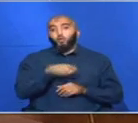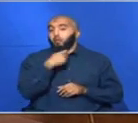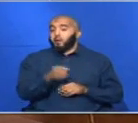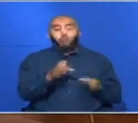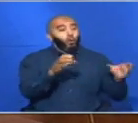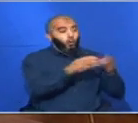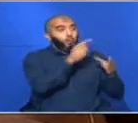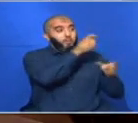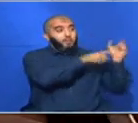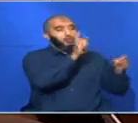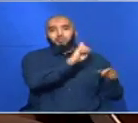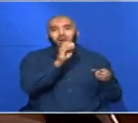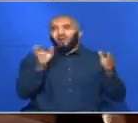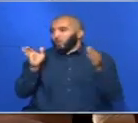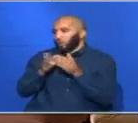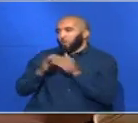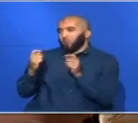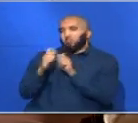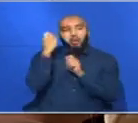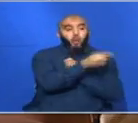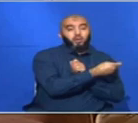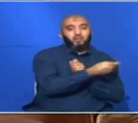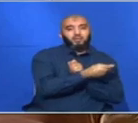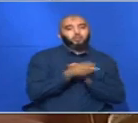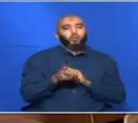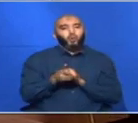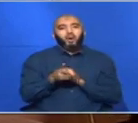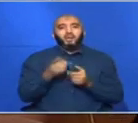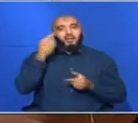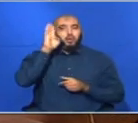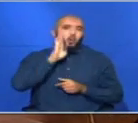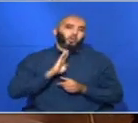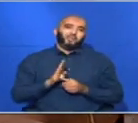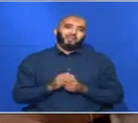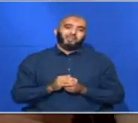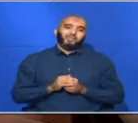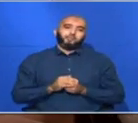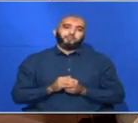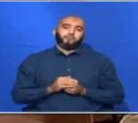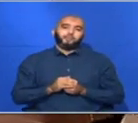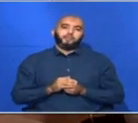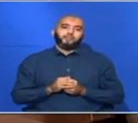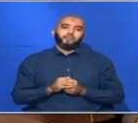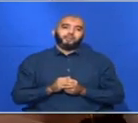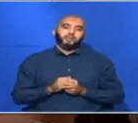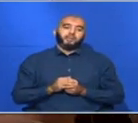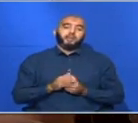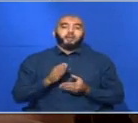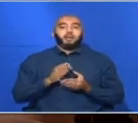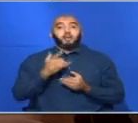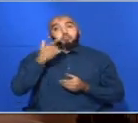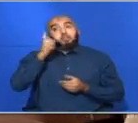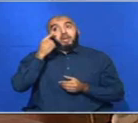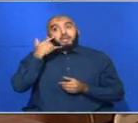يطالبونك بذلك من بابي الاحسان من باب الموده فان جاءك